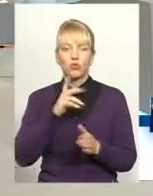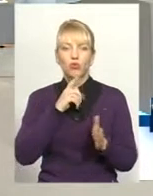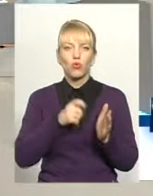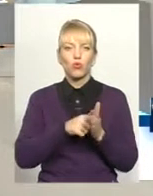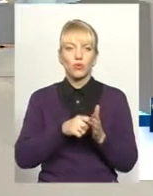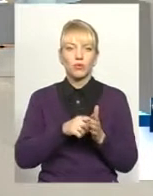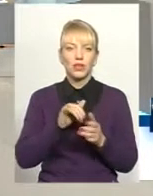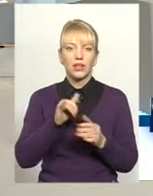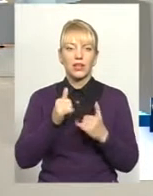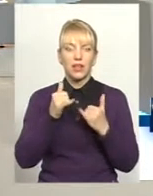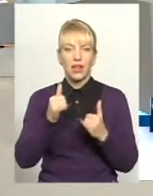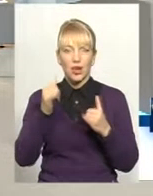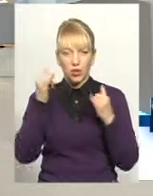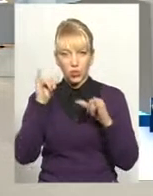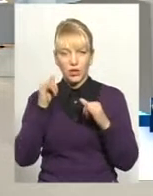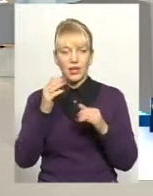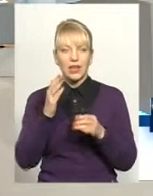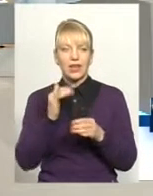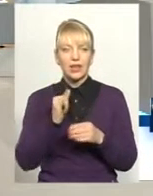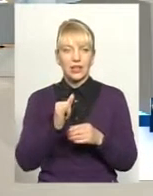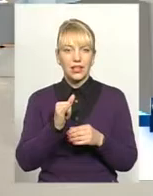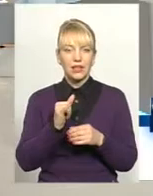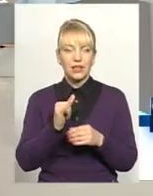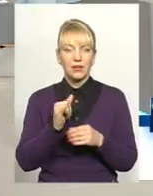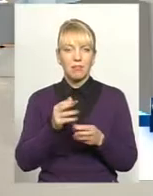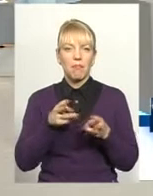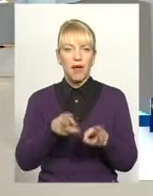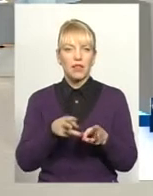як паливні пілети і